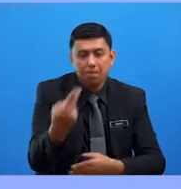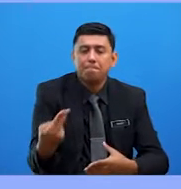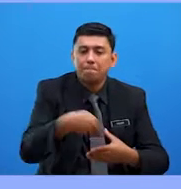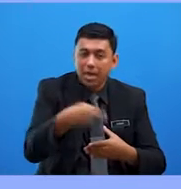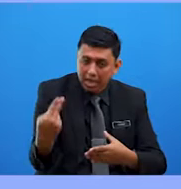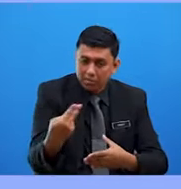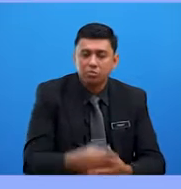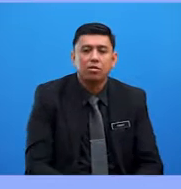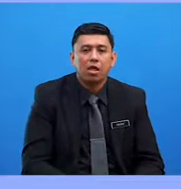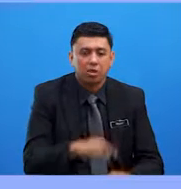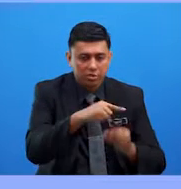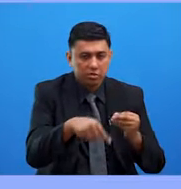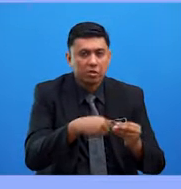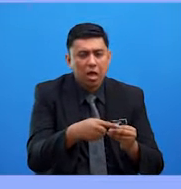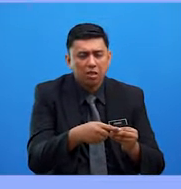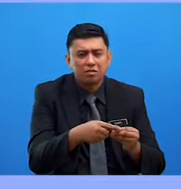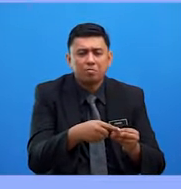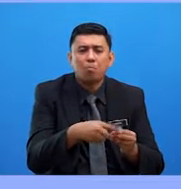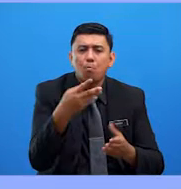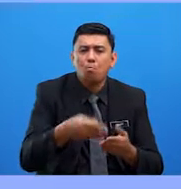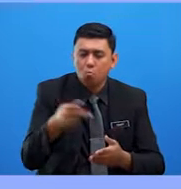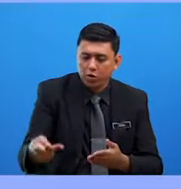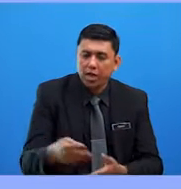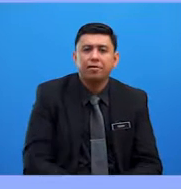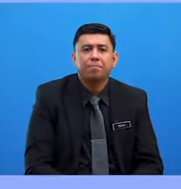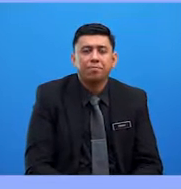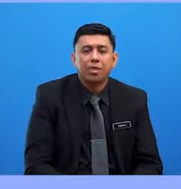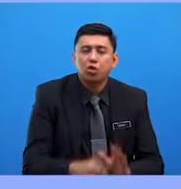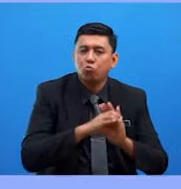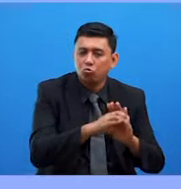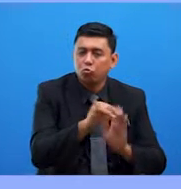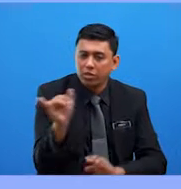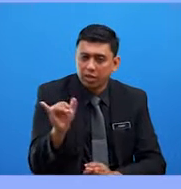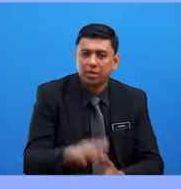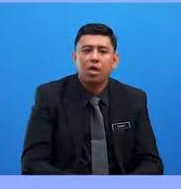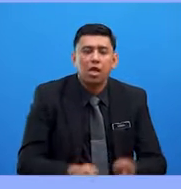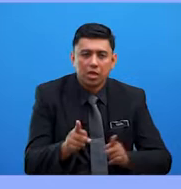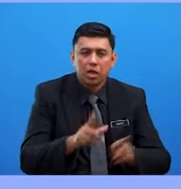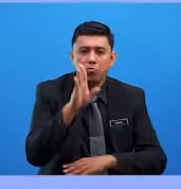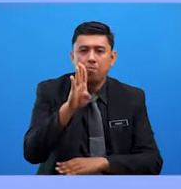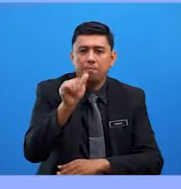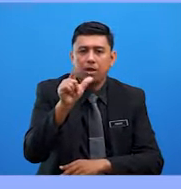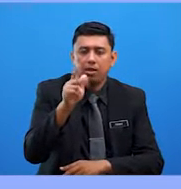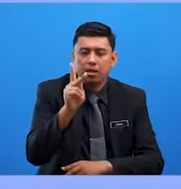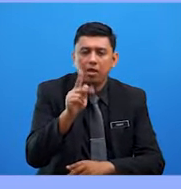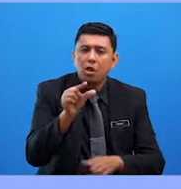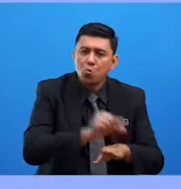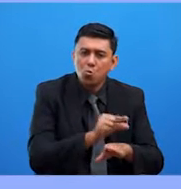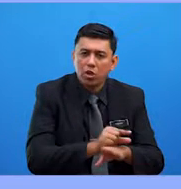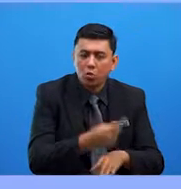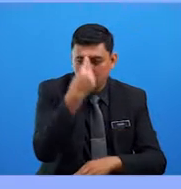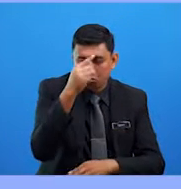menghasilkan sesuatu produk. Contoh bahan mentah seperti kayu balak yang digunakan untuk